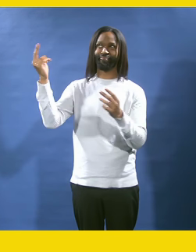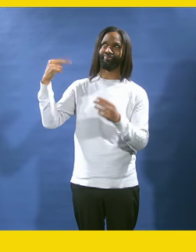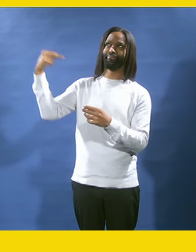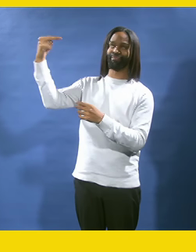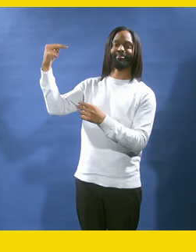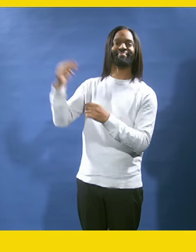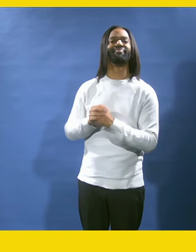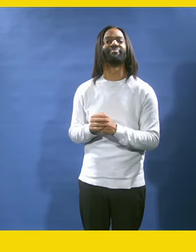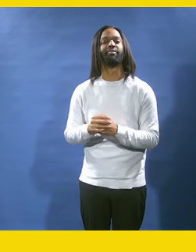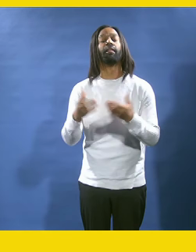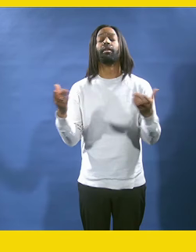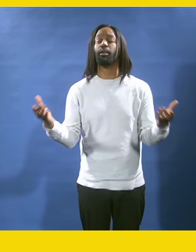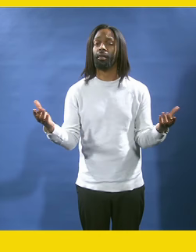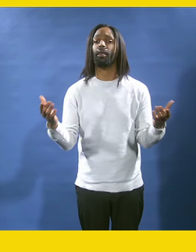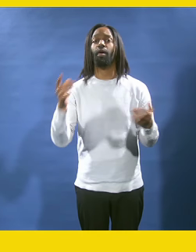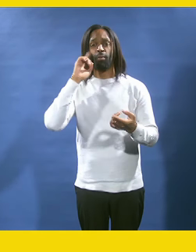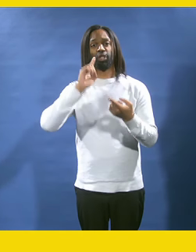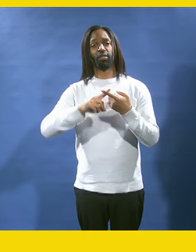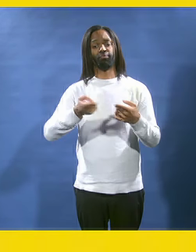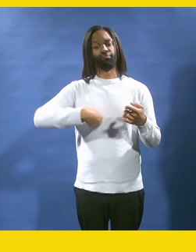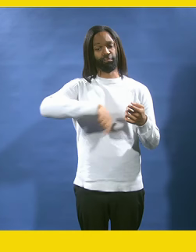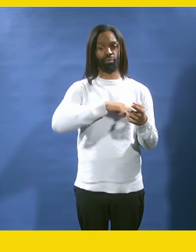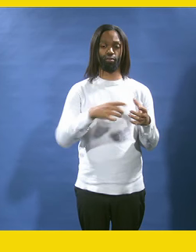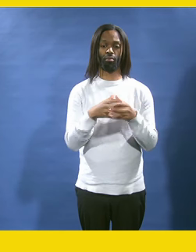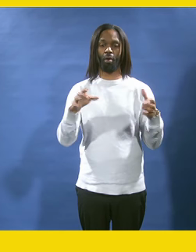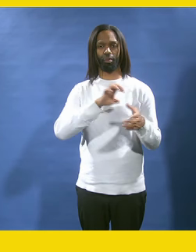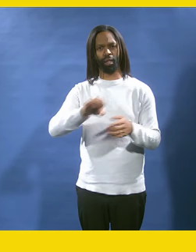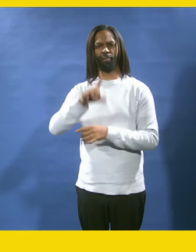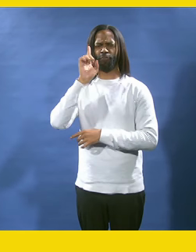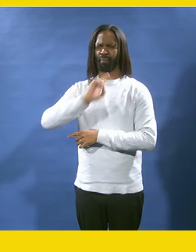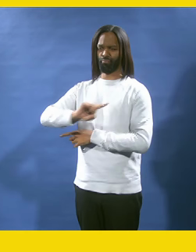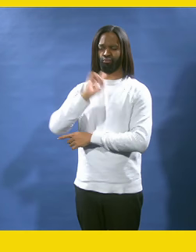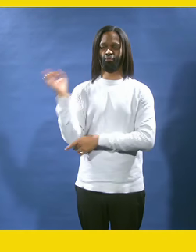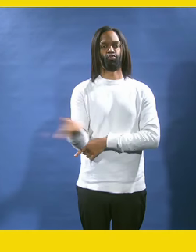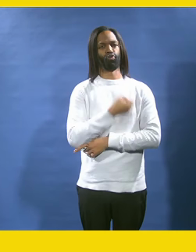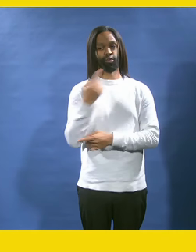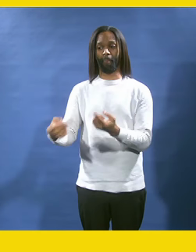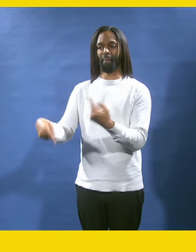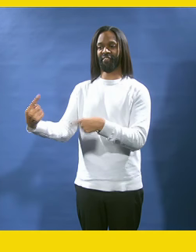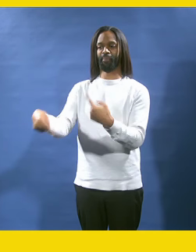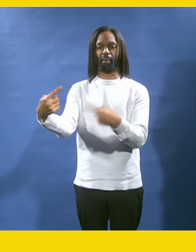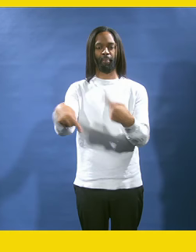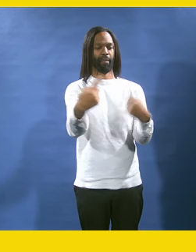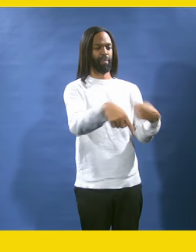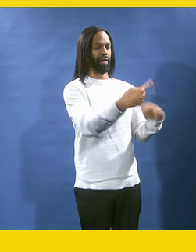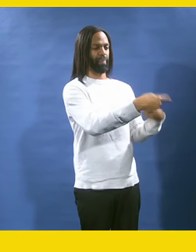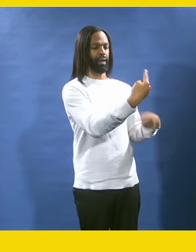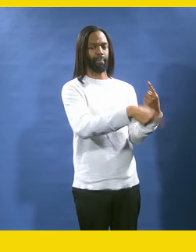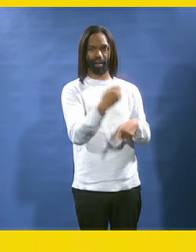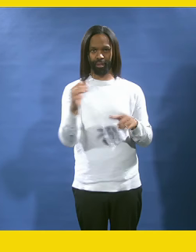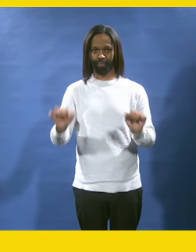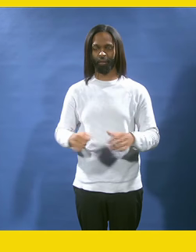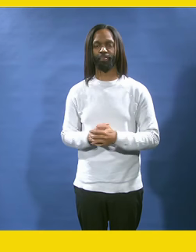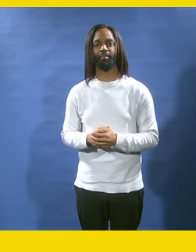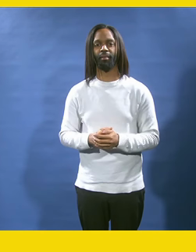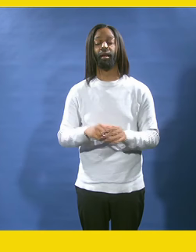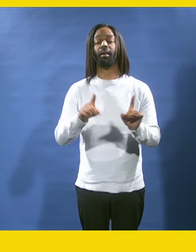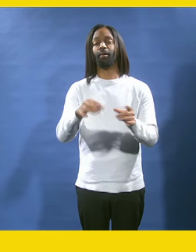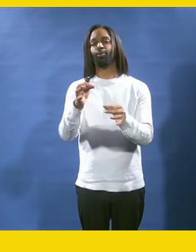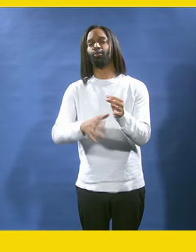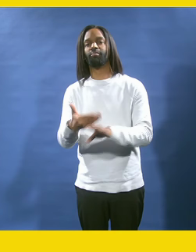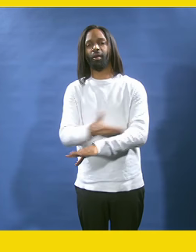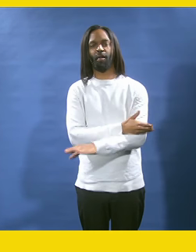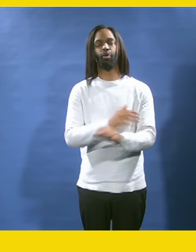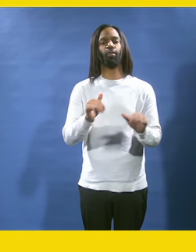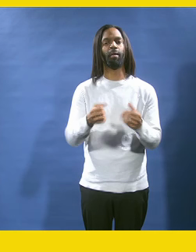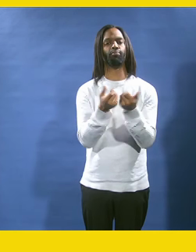nos politiques pour que chaque femme en Grand Est puisse s'accomplir. Avant de conclure, permettez-moi de m'arrêter quelques instants pour vous présenter les